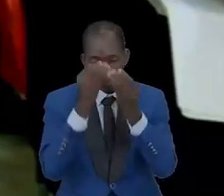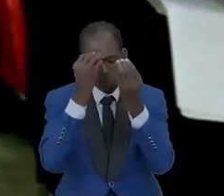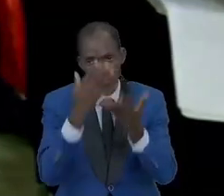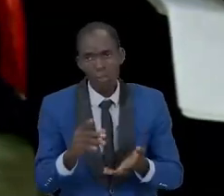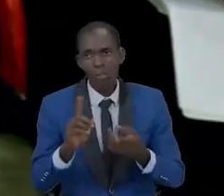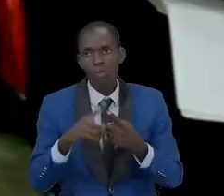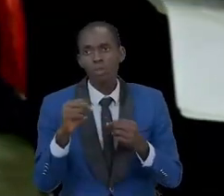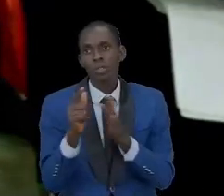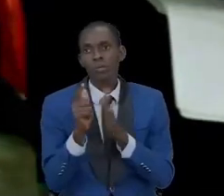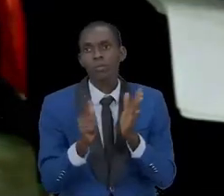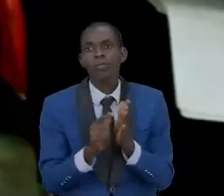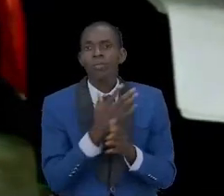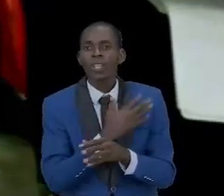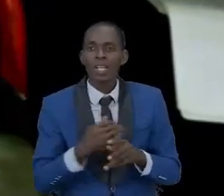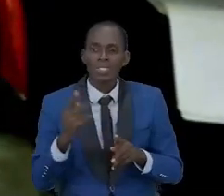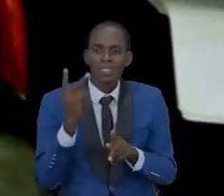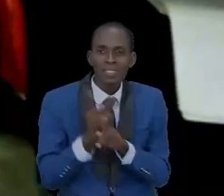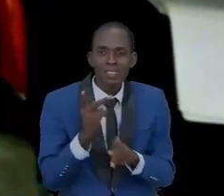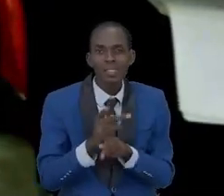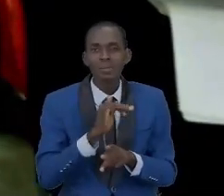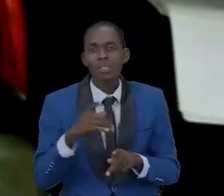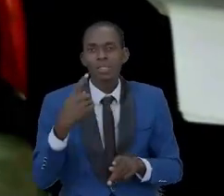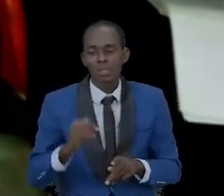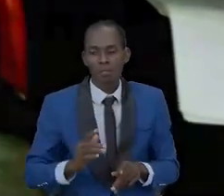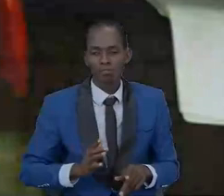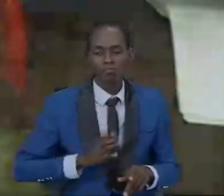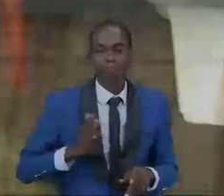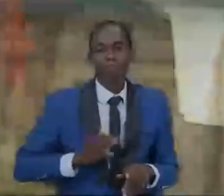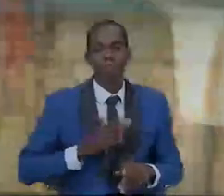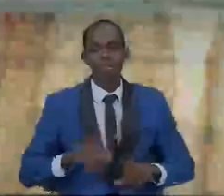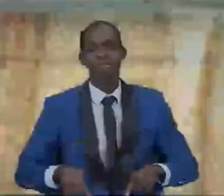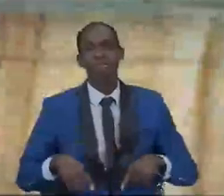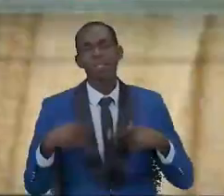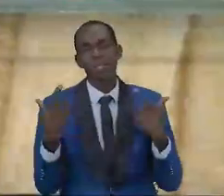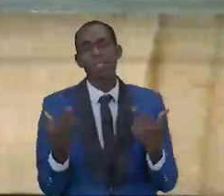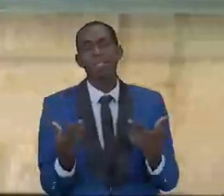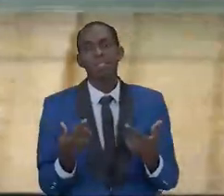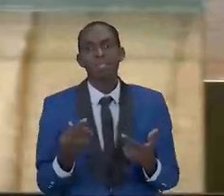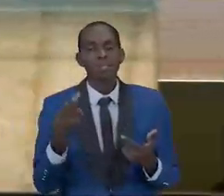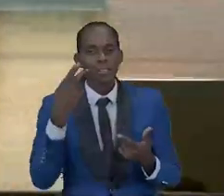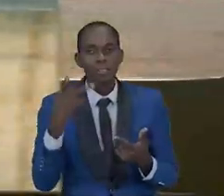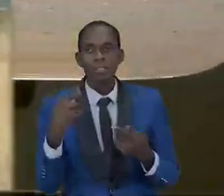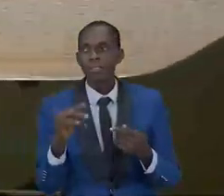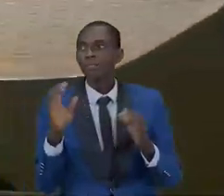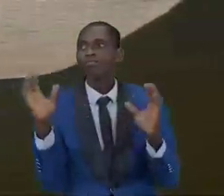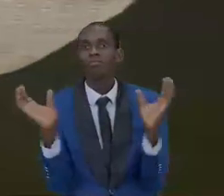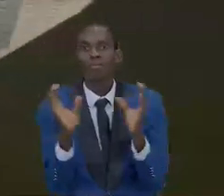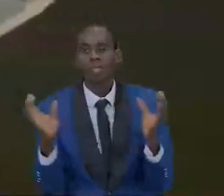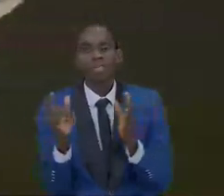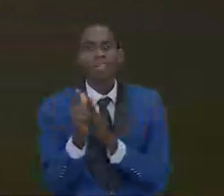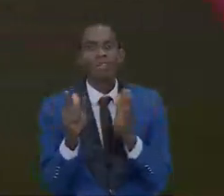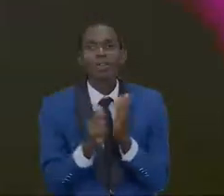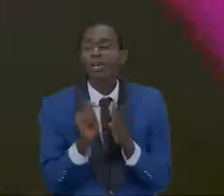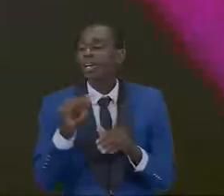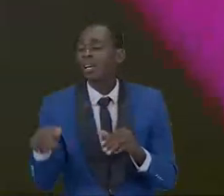la loi gardant l'observation de la loi même la loi morale la loi cérémonelle la loi civile